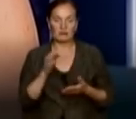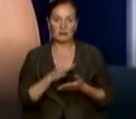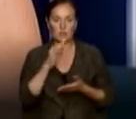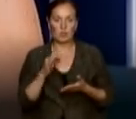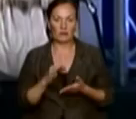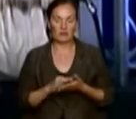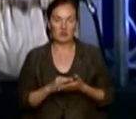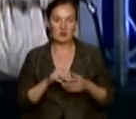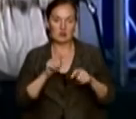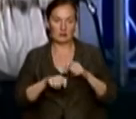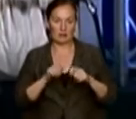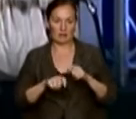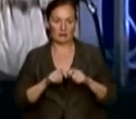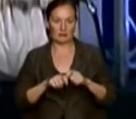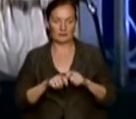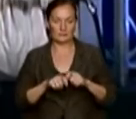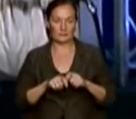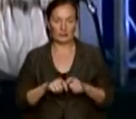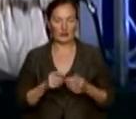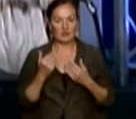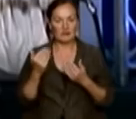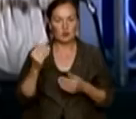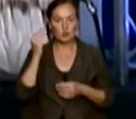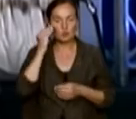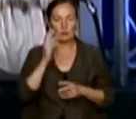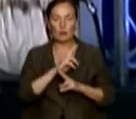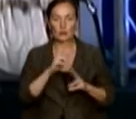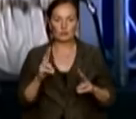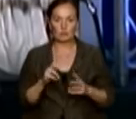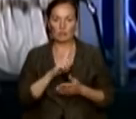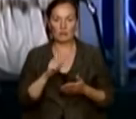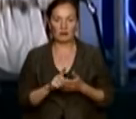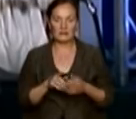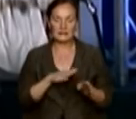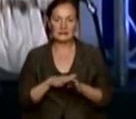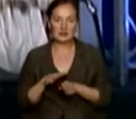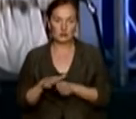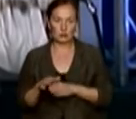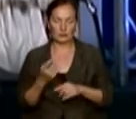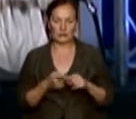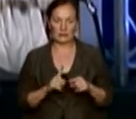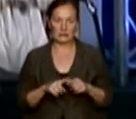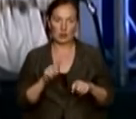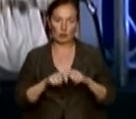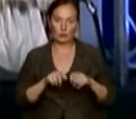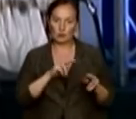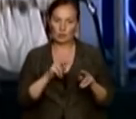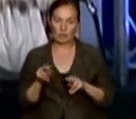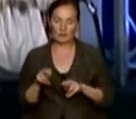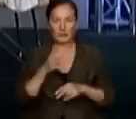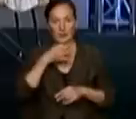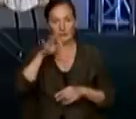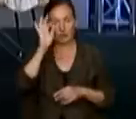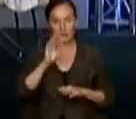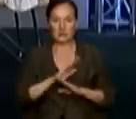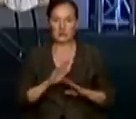відповідні рейди. І на вашу думку, хто має здійснювати цей контроль? Це поліція має? Патрульні? Ні, поліція, мені здається,